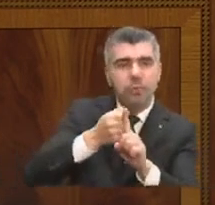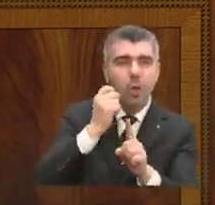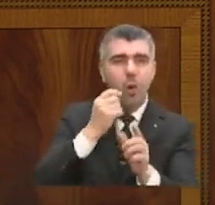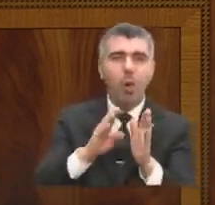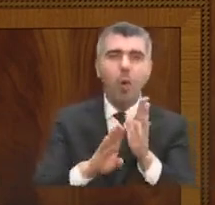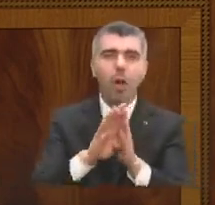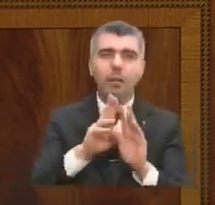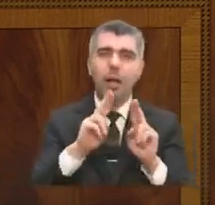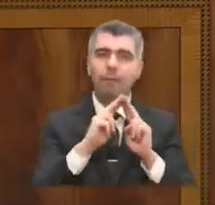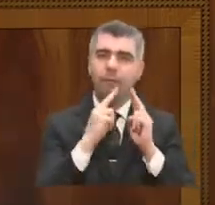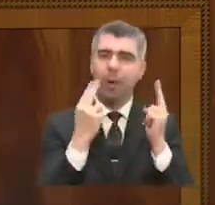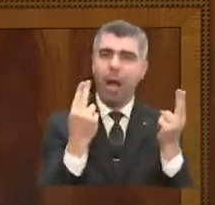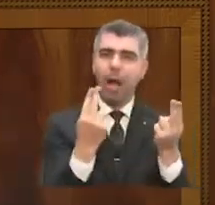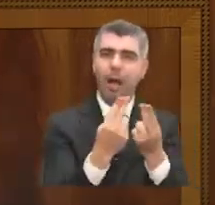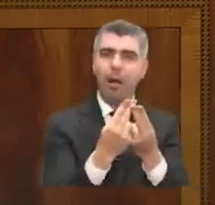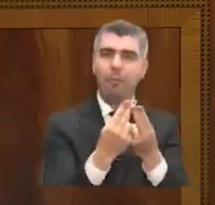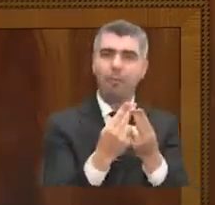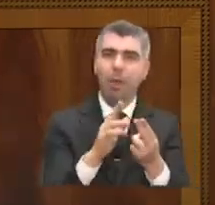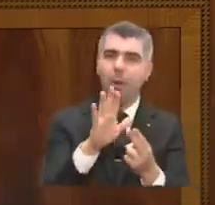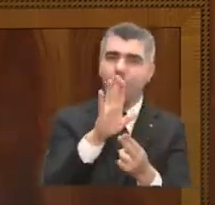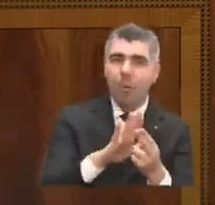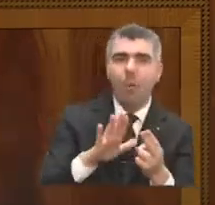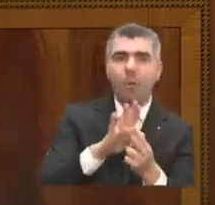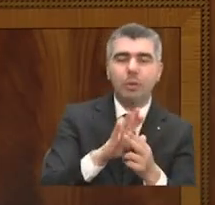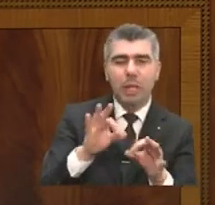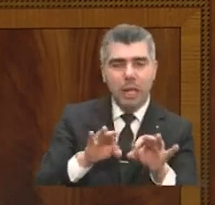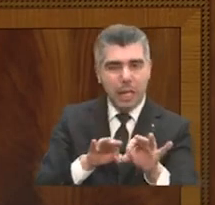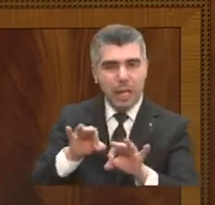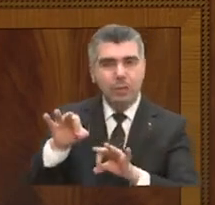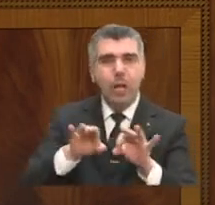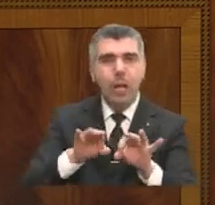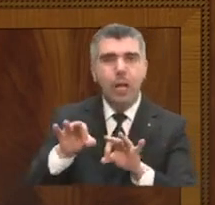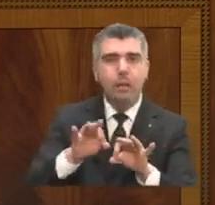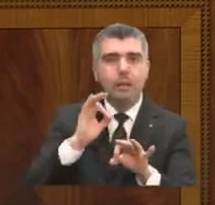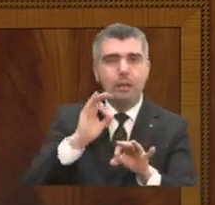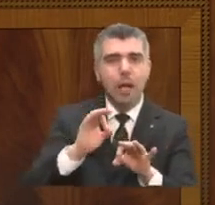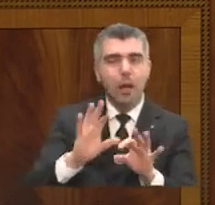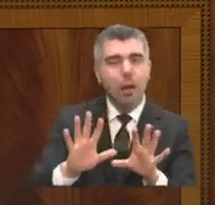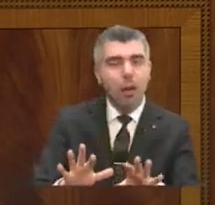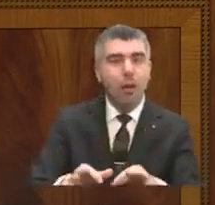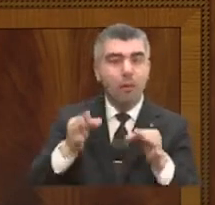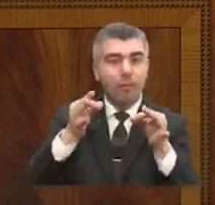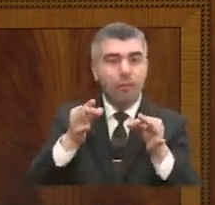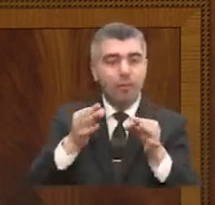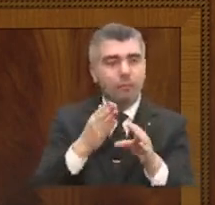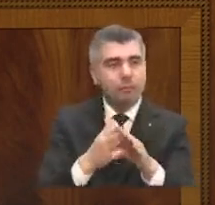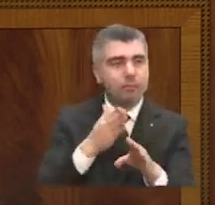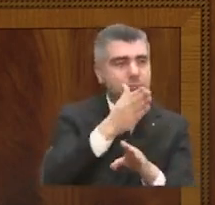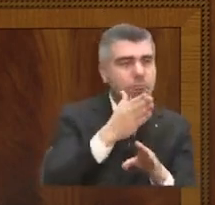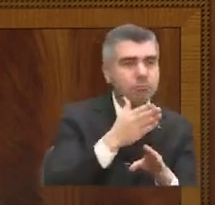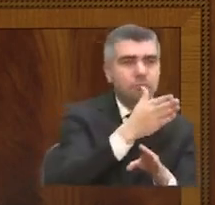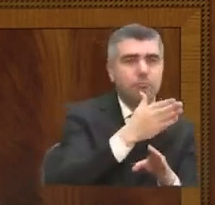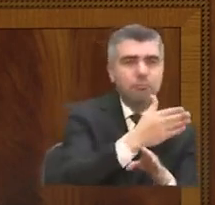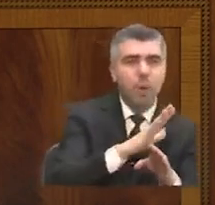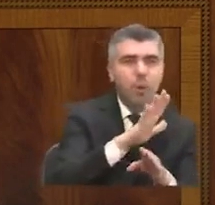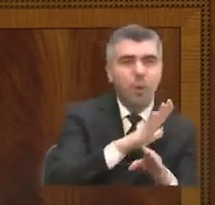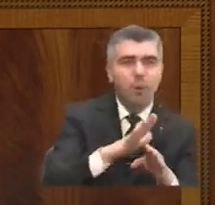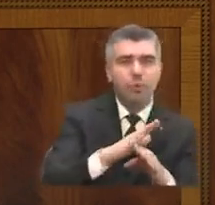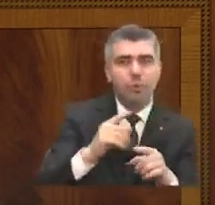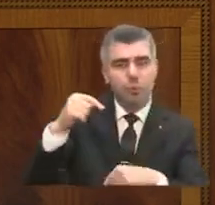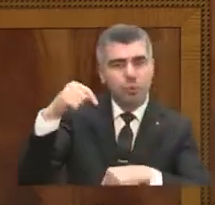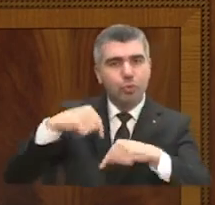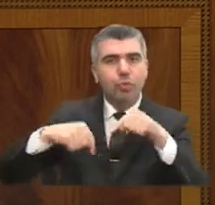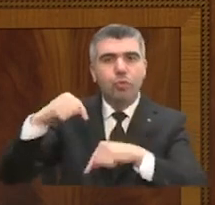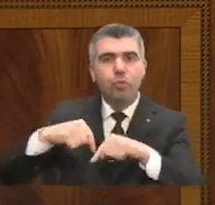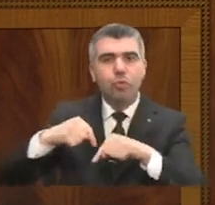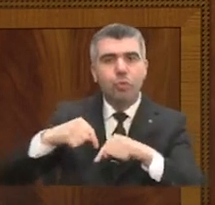الدولية والانفتاح الطوعي على الإجراءات الخاصة، والتي توجت بزيارة العديد من المقررين الخاصين وفرق